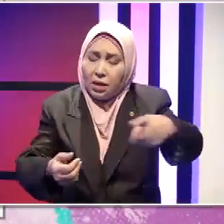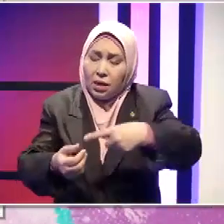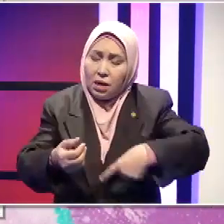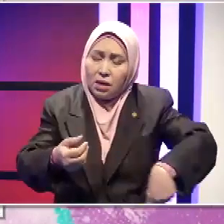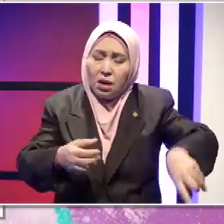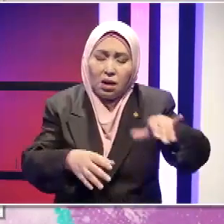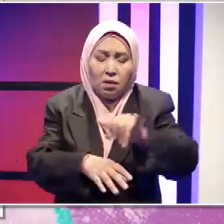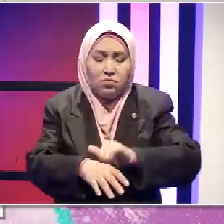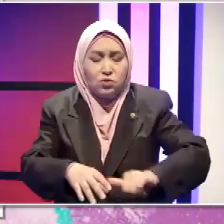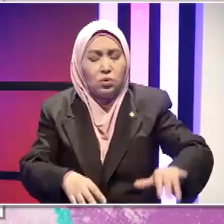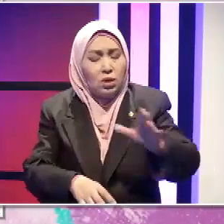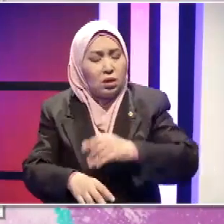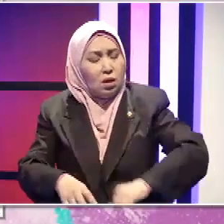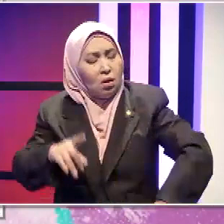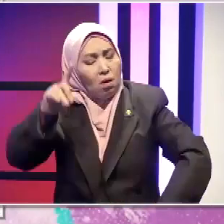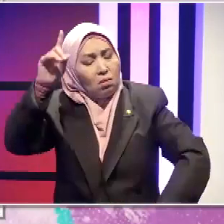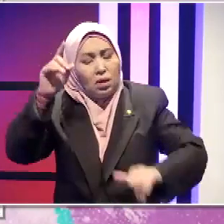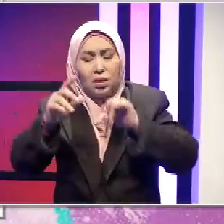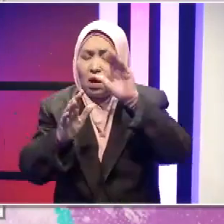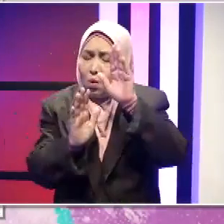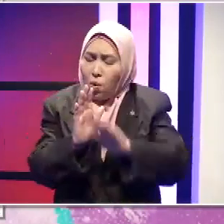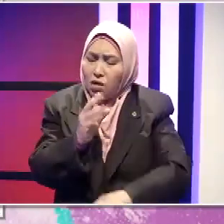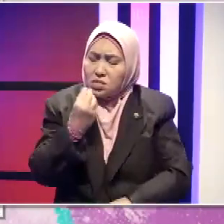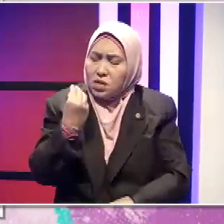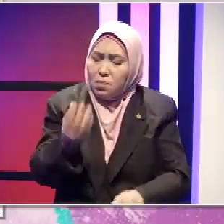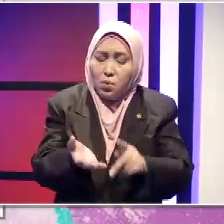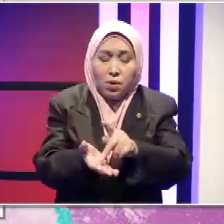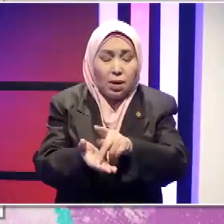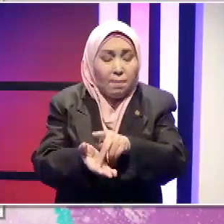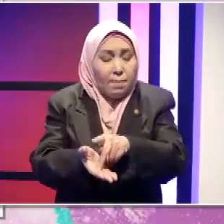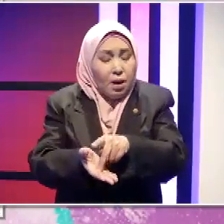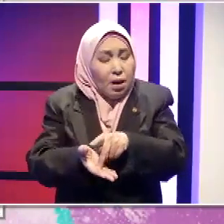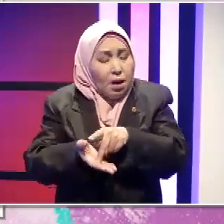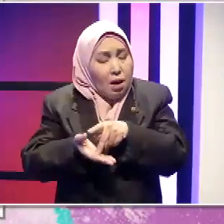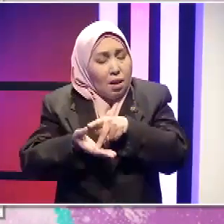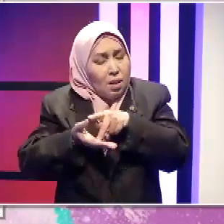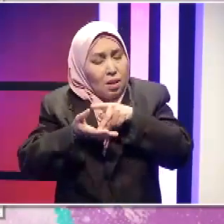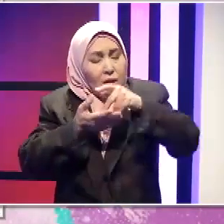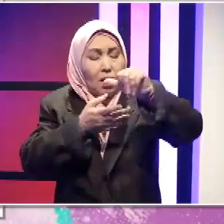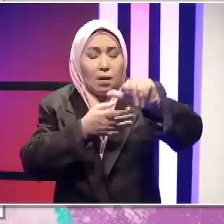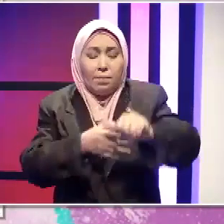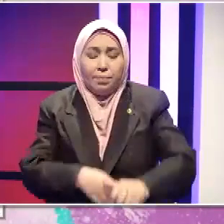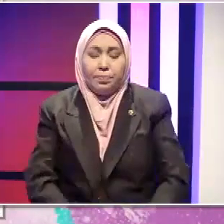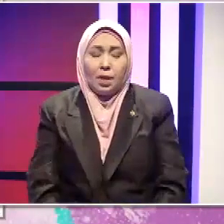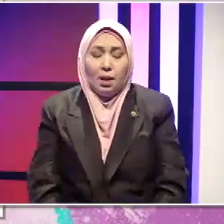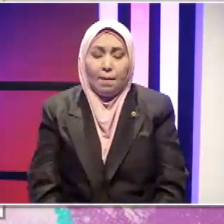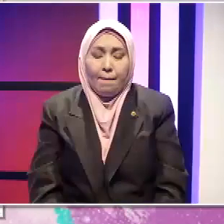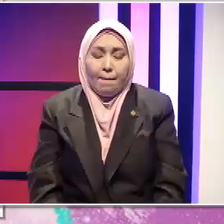imanin alkhol bihim dzurriyat shaum